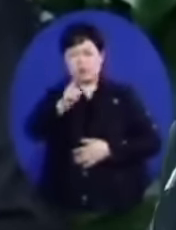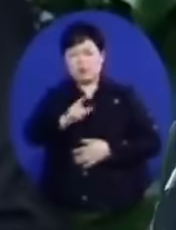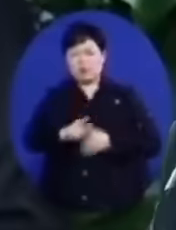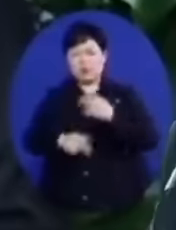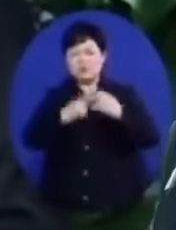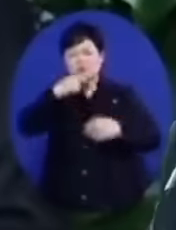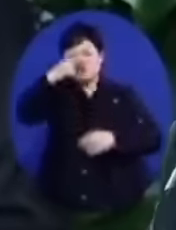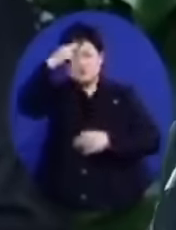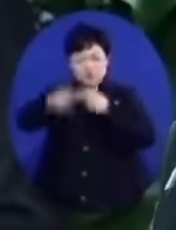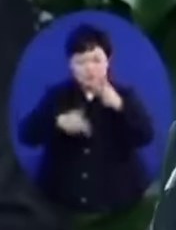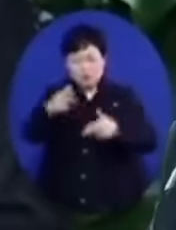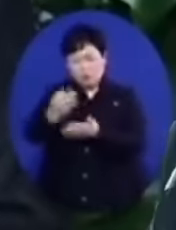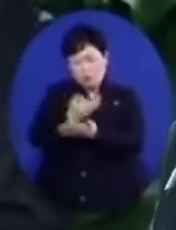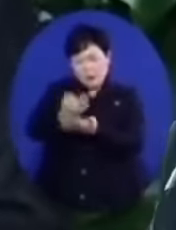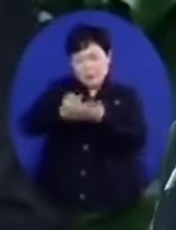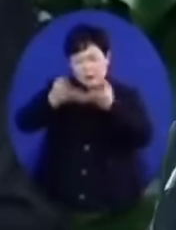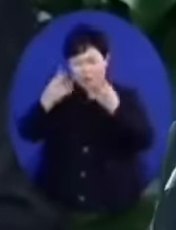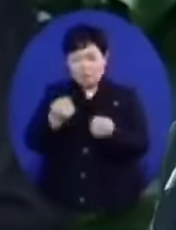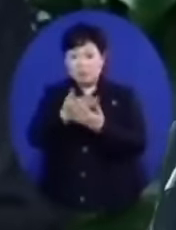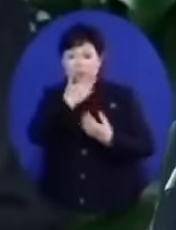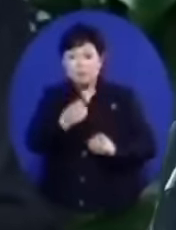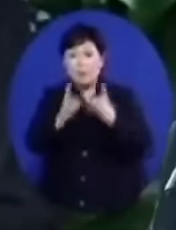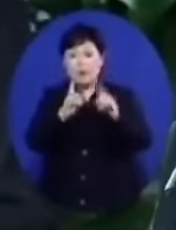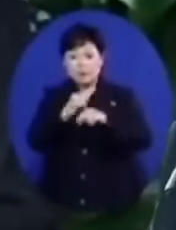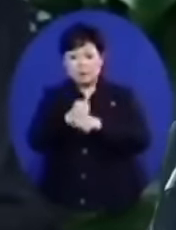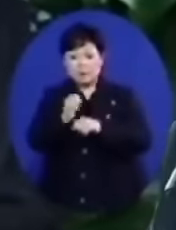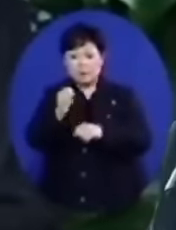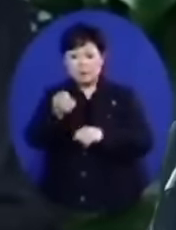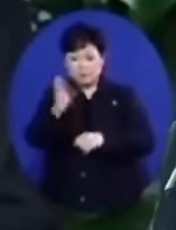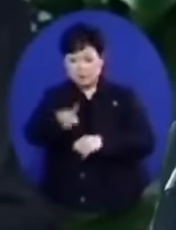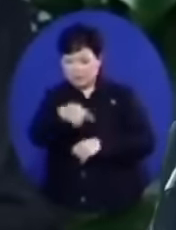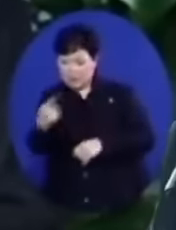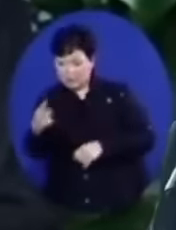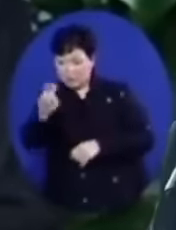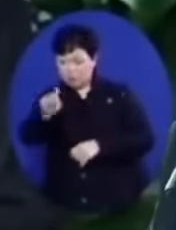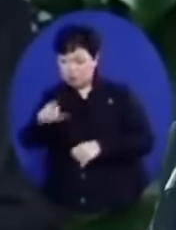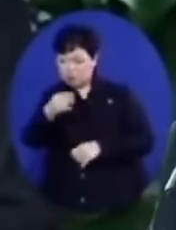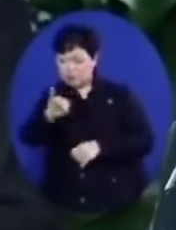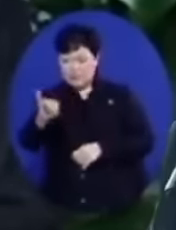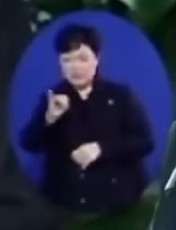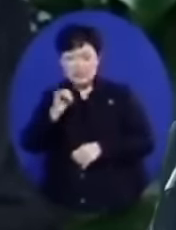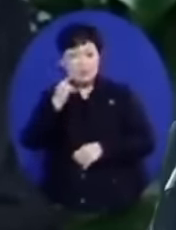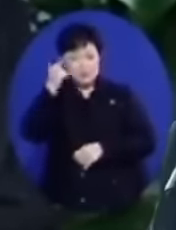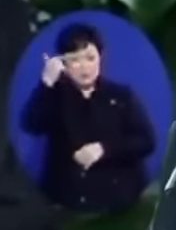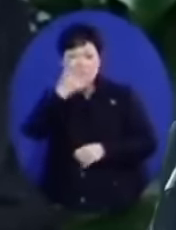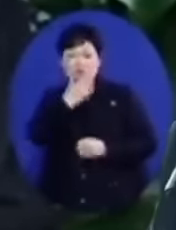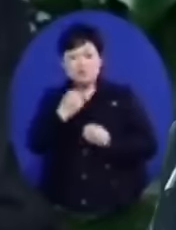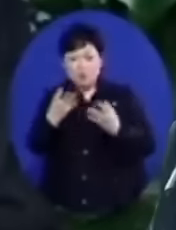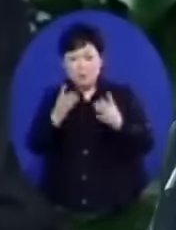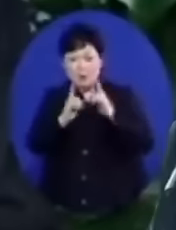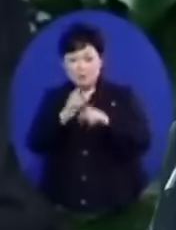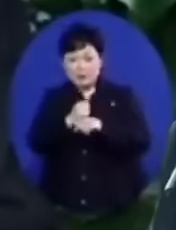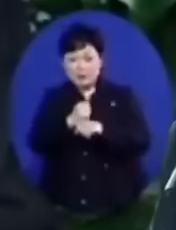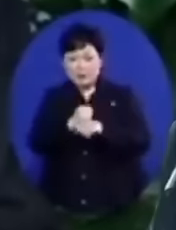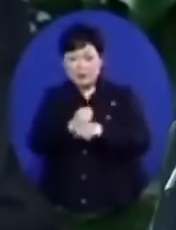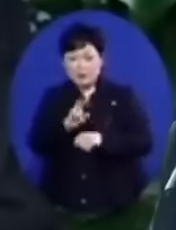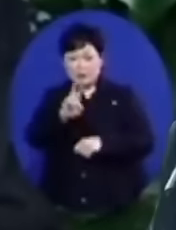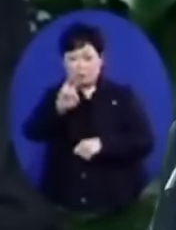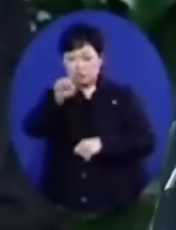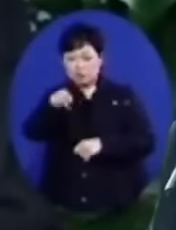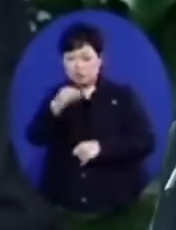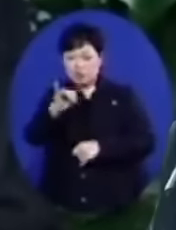돈을 많이 벌으라고. 그래 이제 무디 목사가 축도할 차례가 왔는데 무디 목사가 기도를